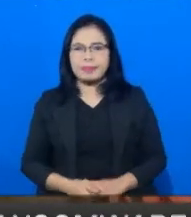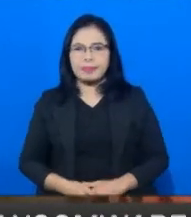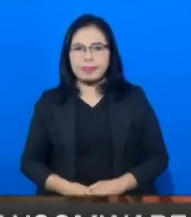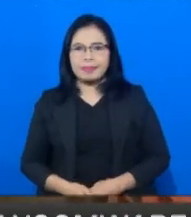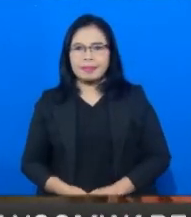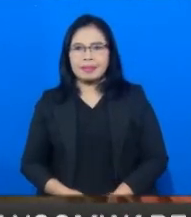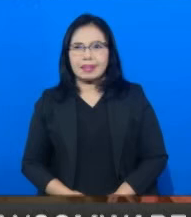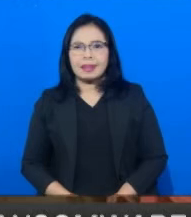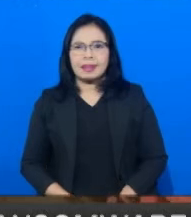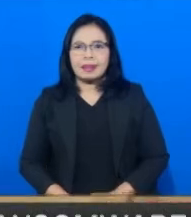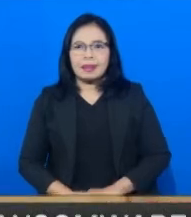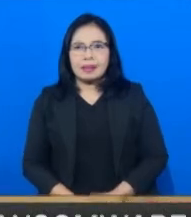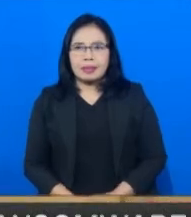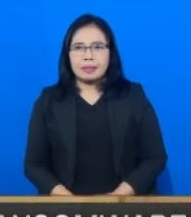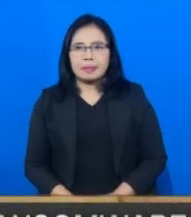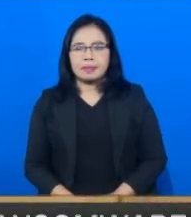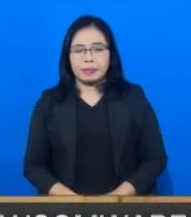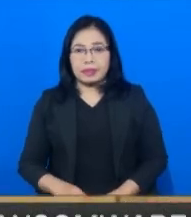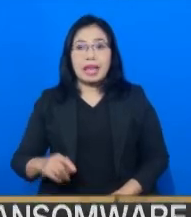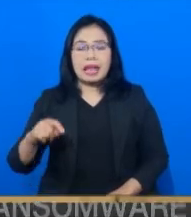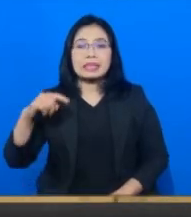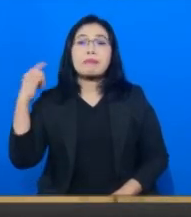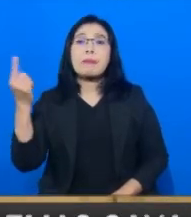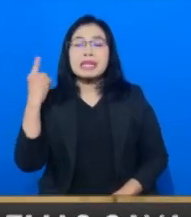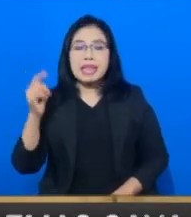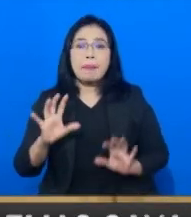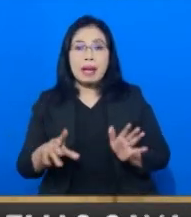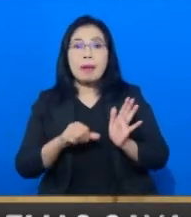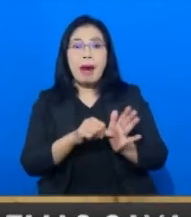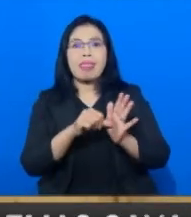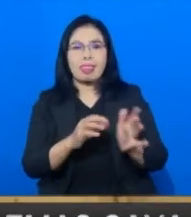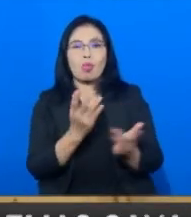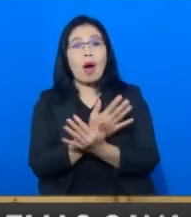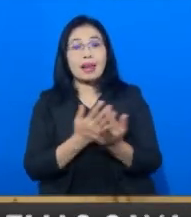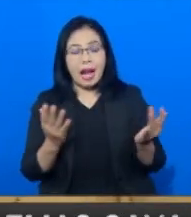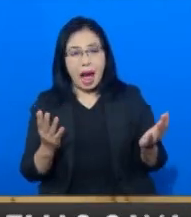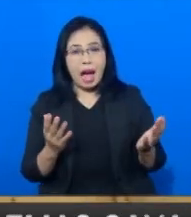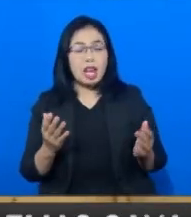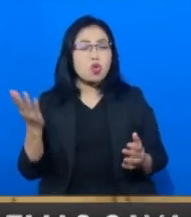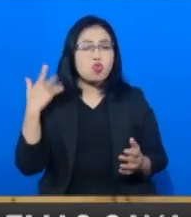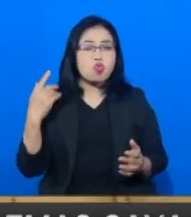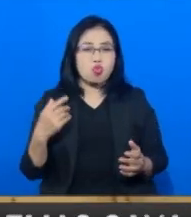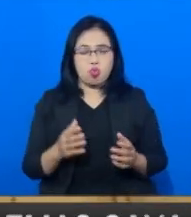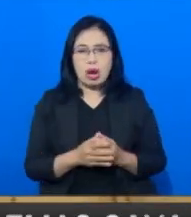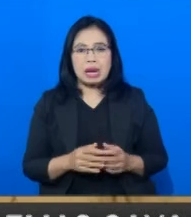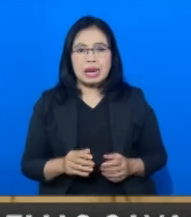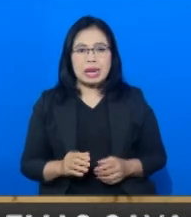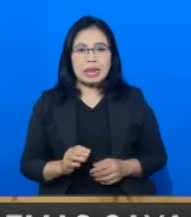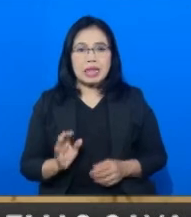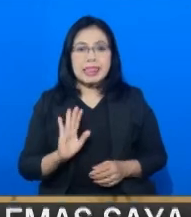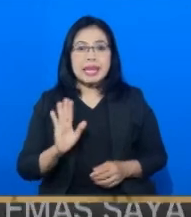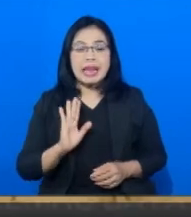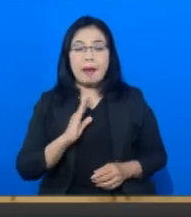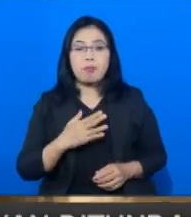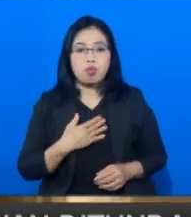pemerintah mulai mengadakan proyek septic tank di rumah-rumah warga. Salah seorang pengurus RW 01 Johar Baru, Edi